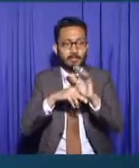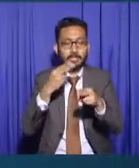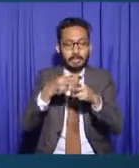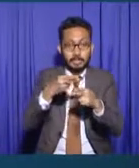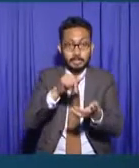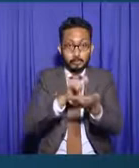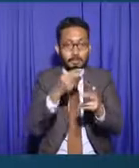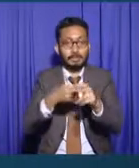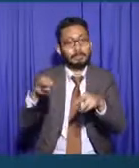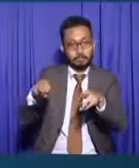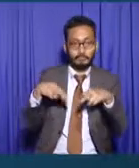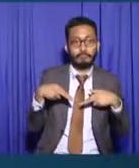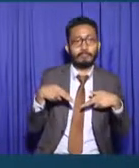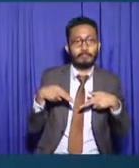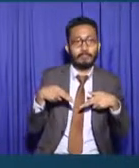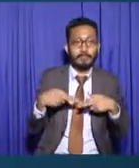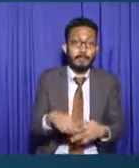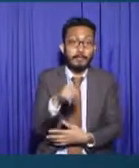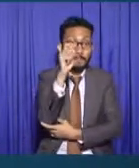dinamakan resesif